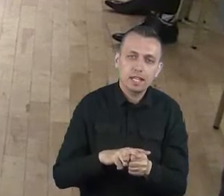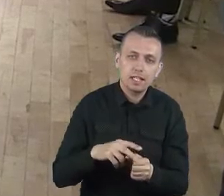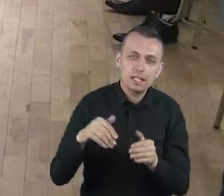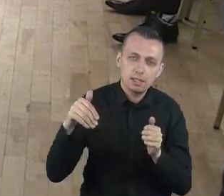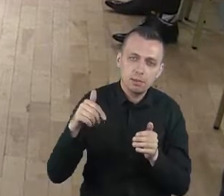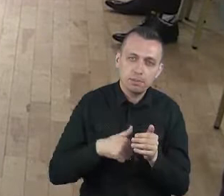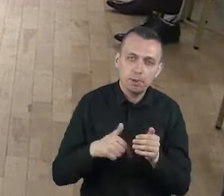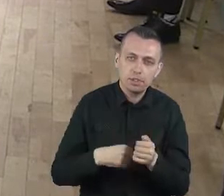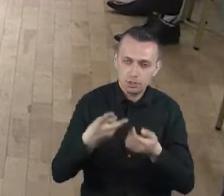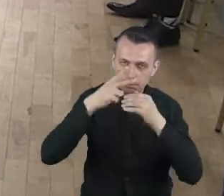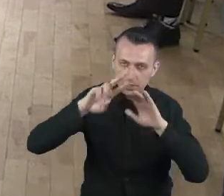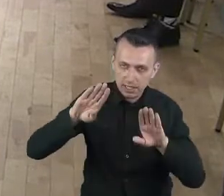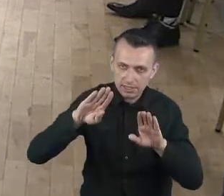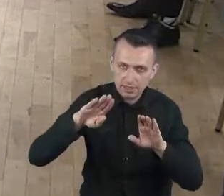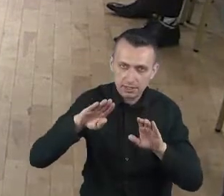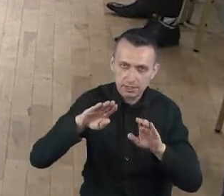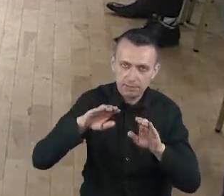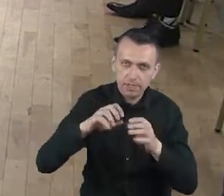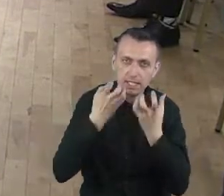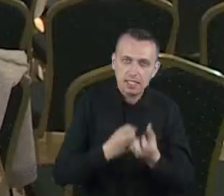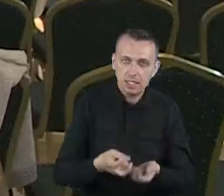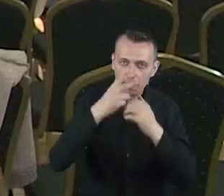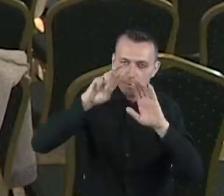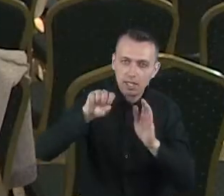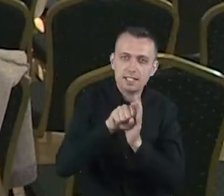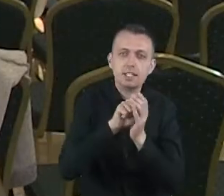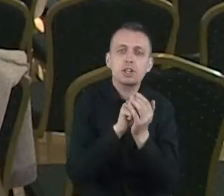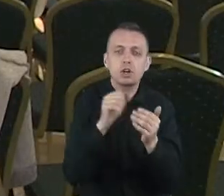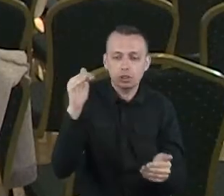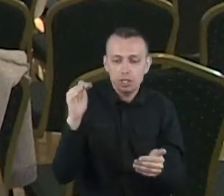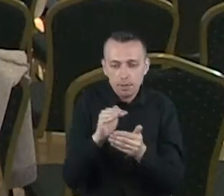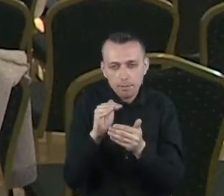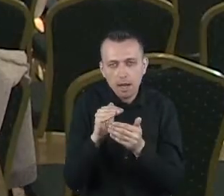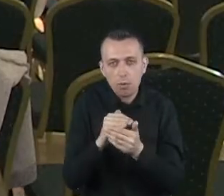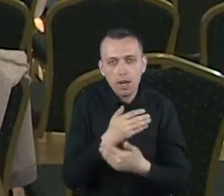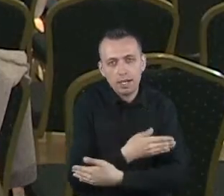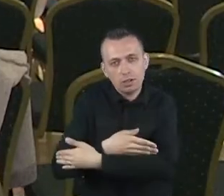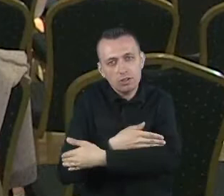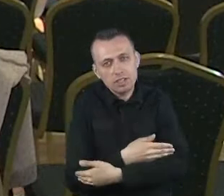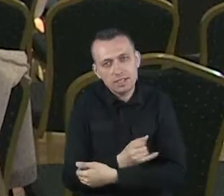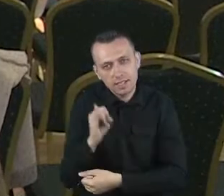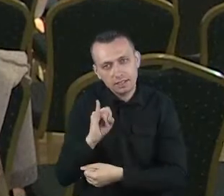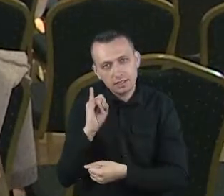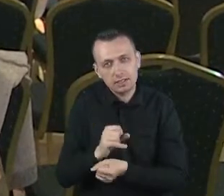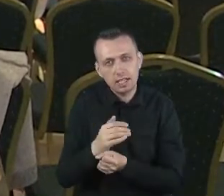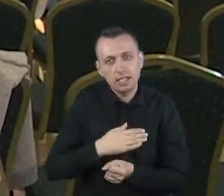że tak naprawdę od małego dziecka mamy kontakt, tak jakby styczność z tymi